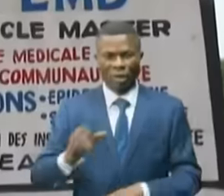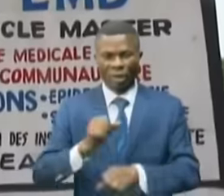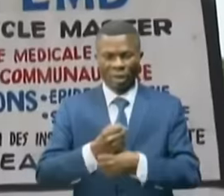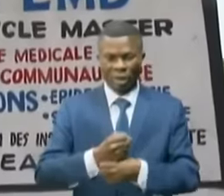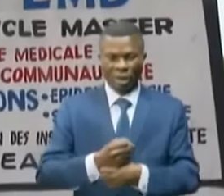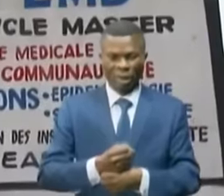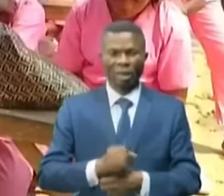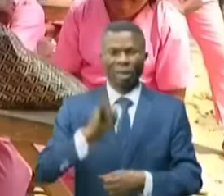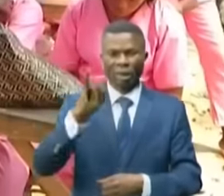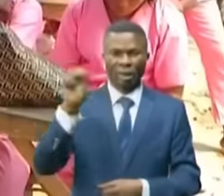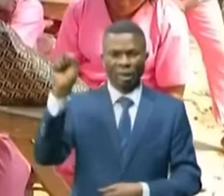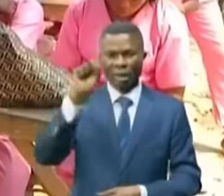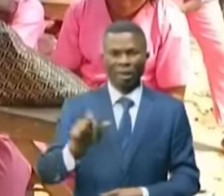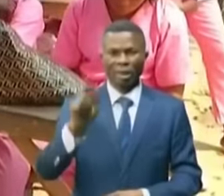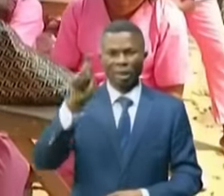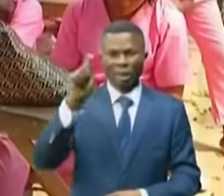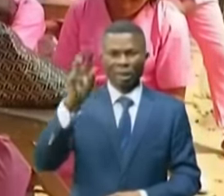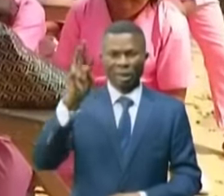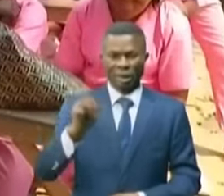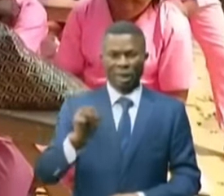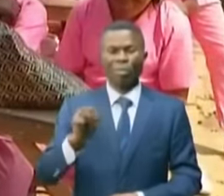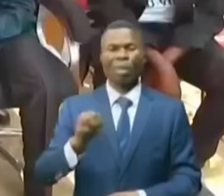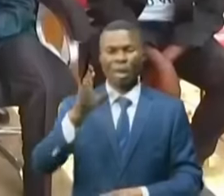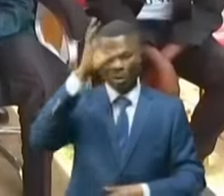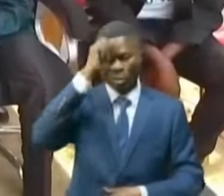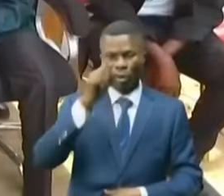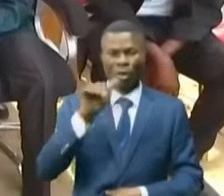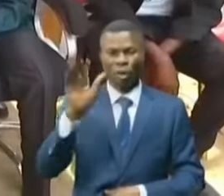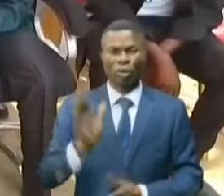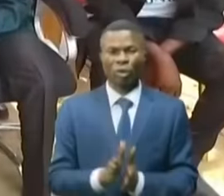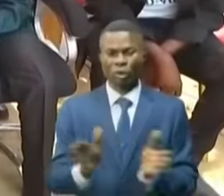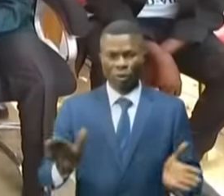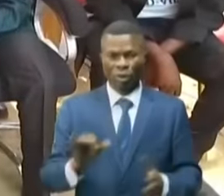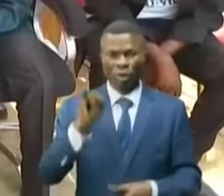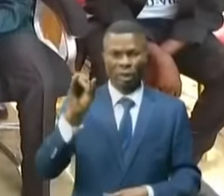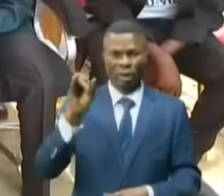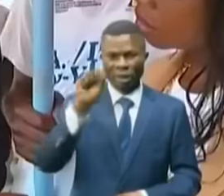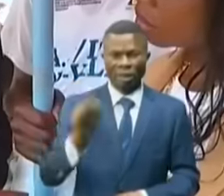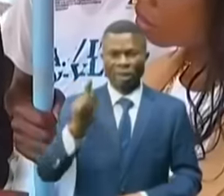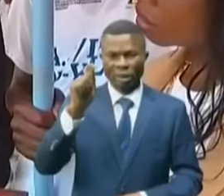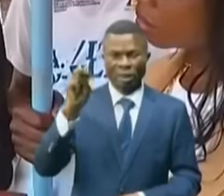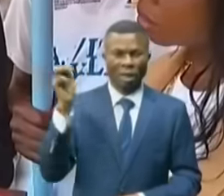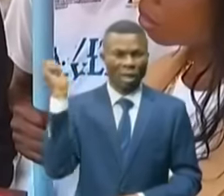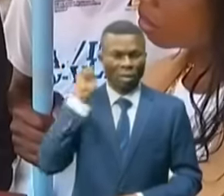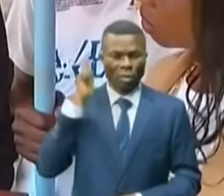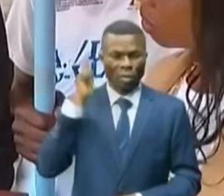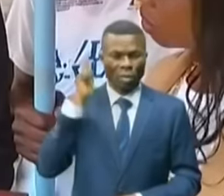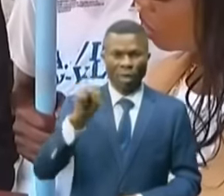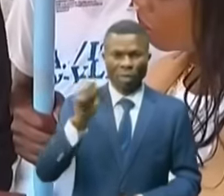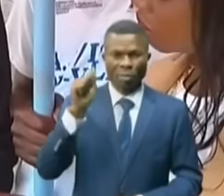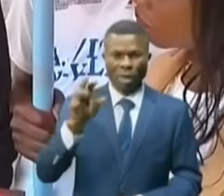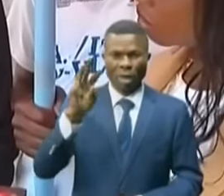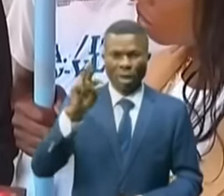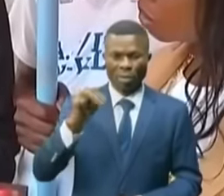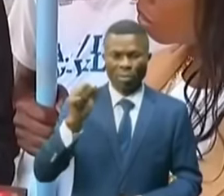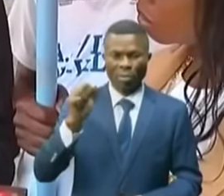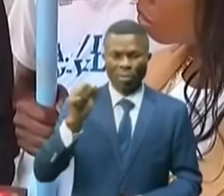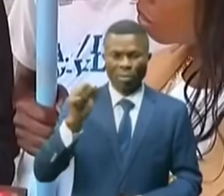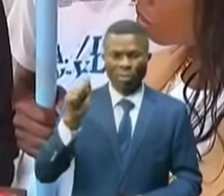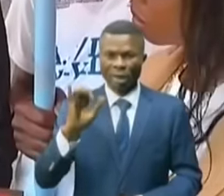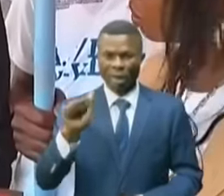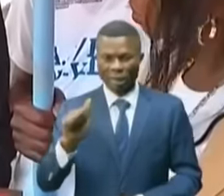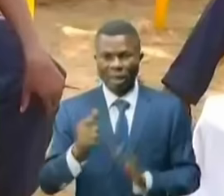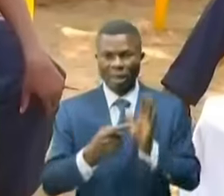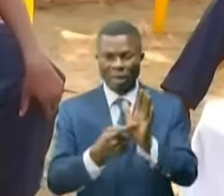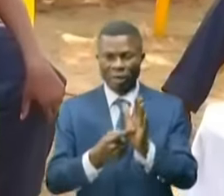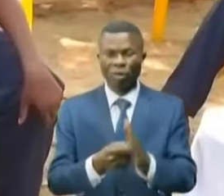de l'ISTEM Bandundu. À cette occasion, le directeur général de l'ISTEM Bandundu, le professeur Mamania, dans son mot, a fait montre que